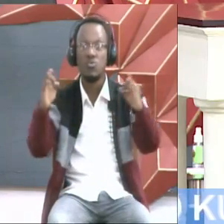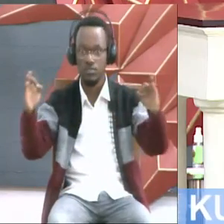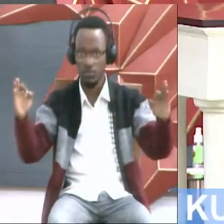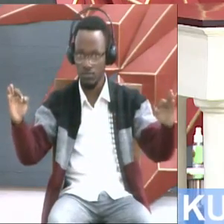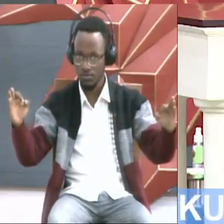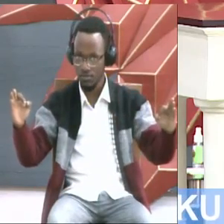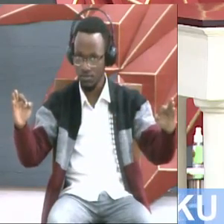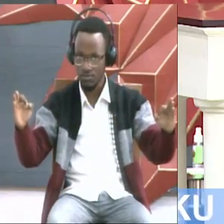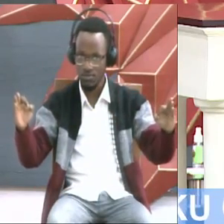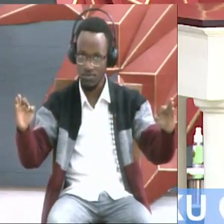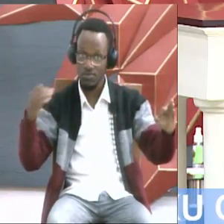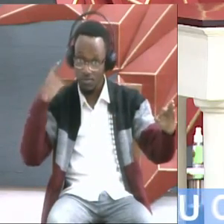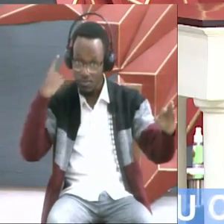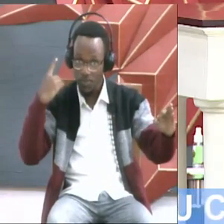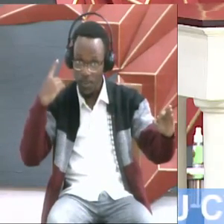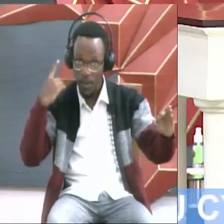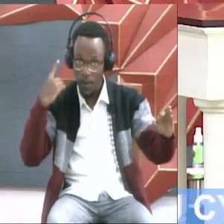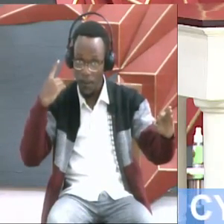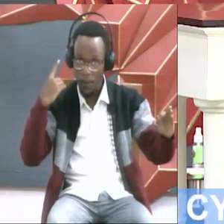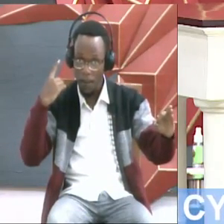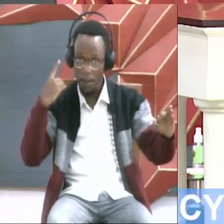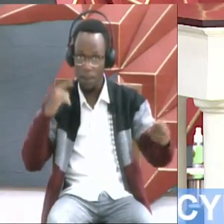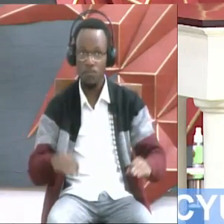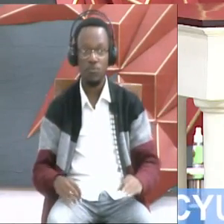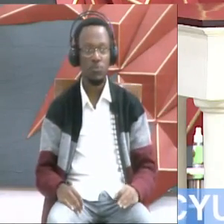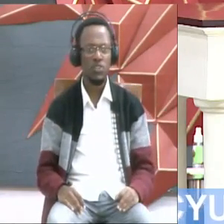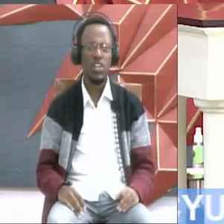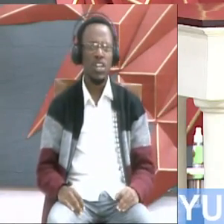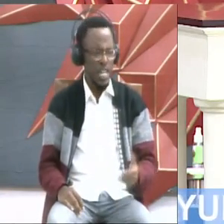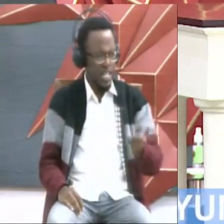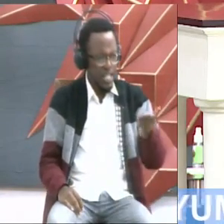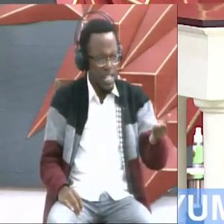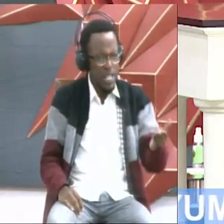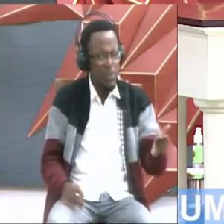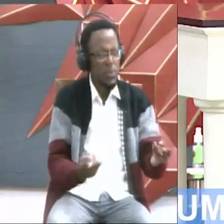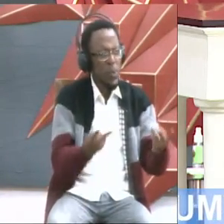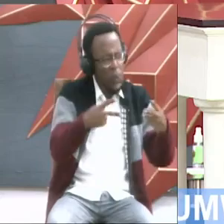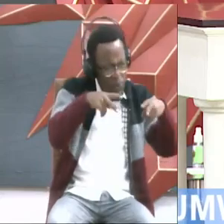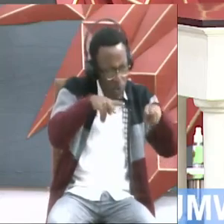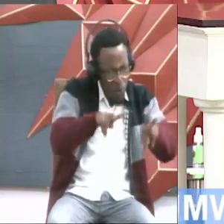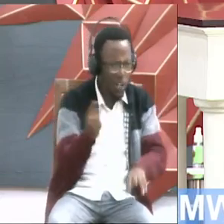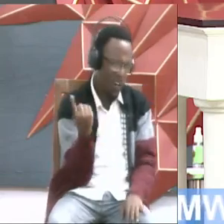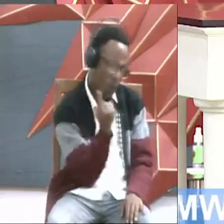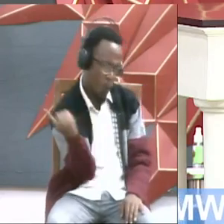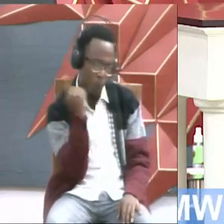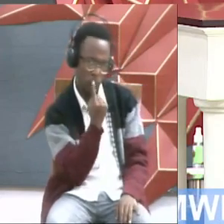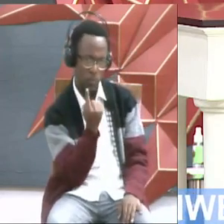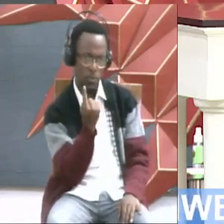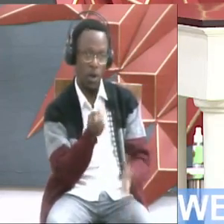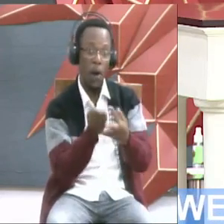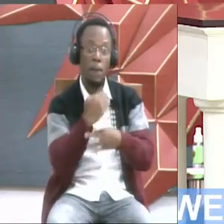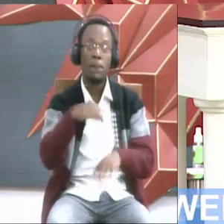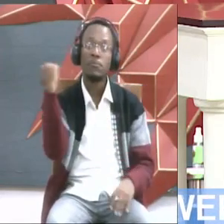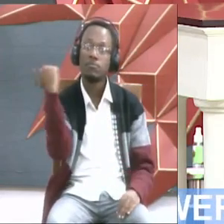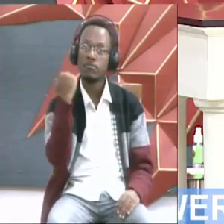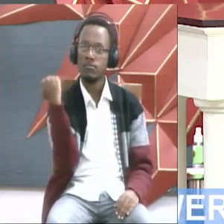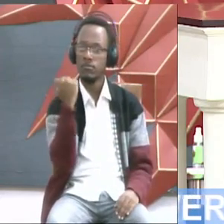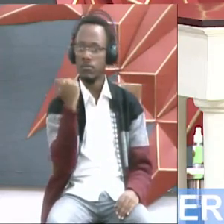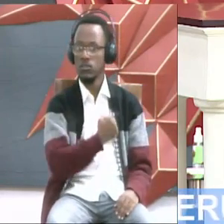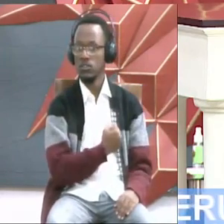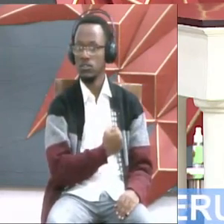ngo ibi bikoregwa mu butumwa bwiza. Kubazananye